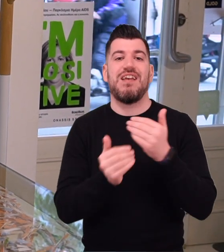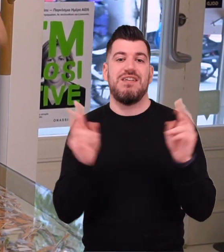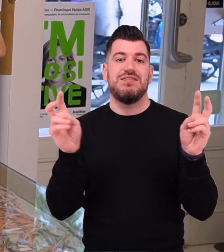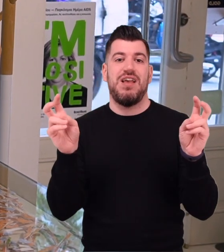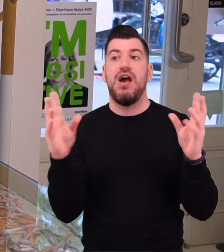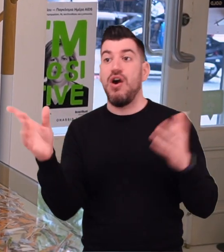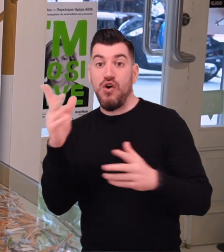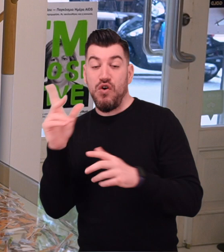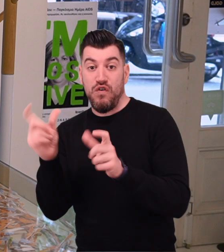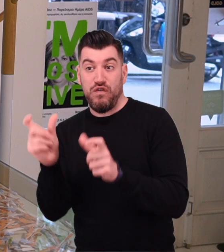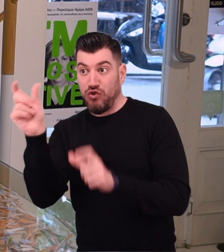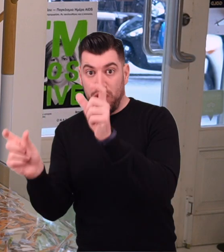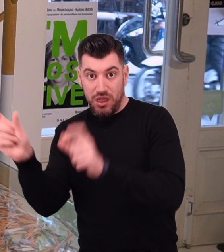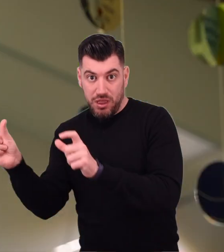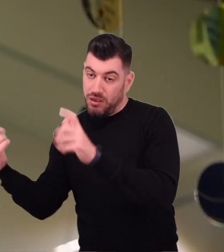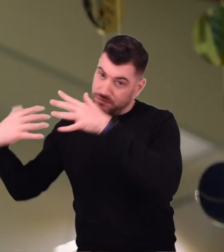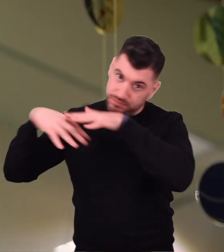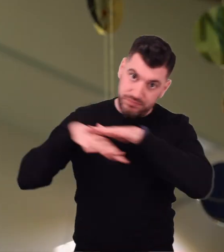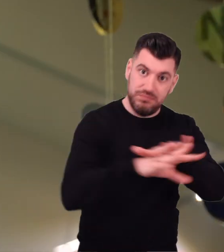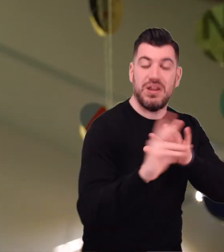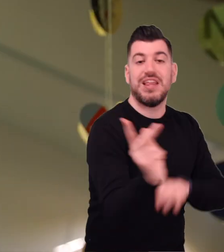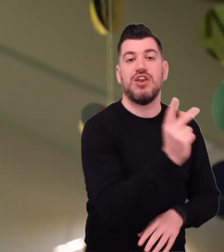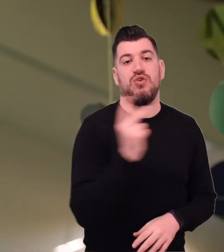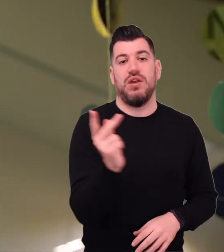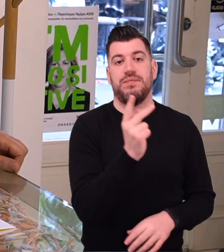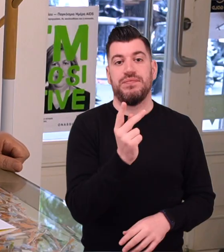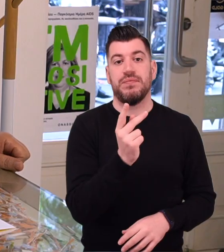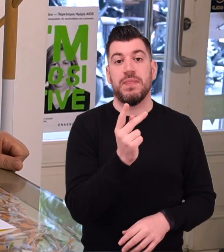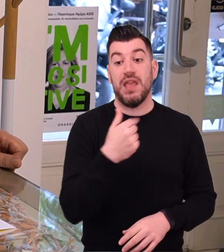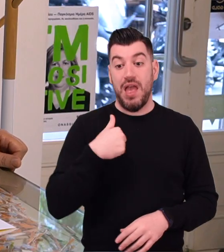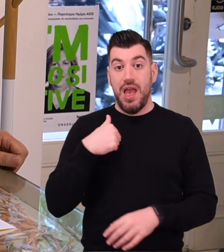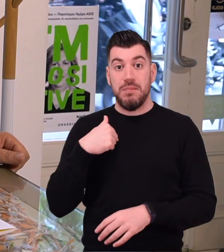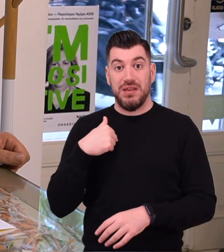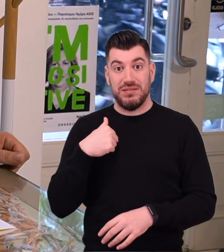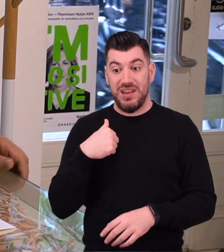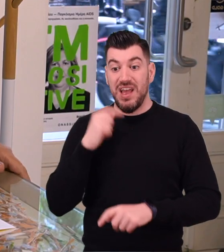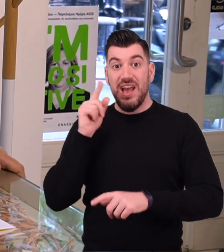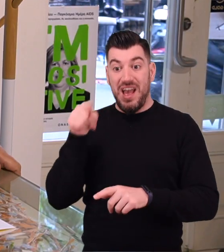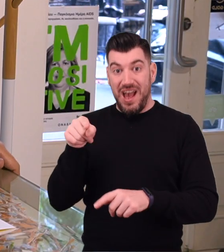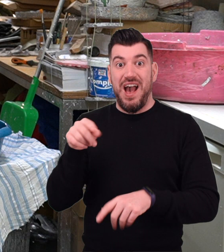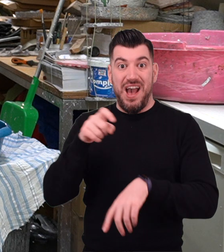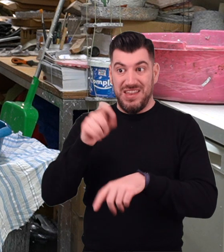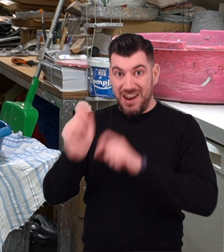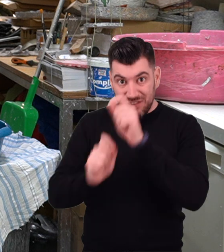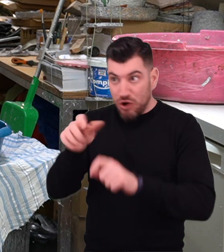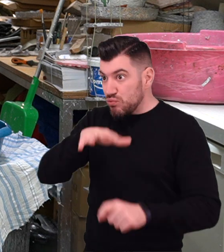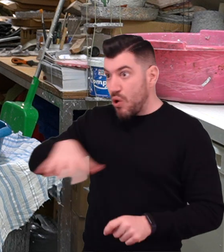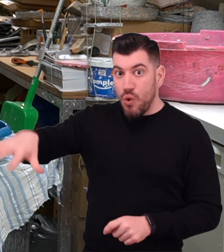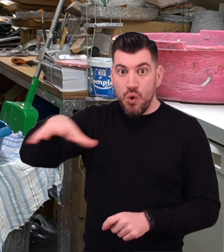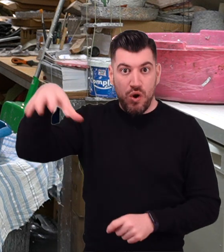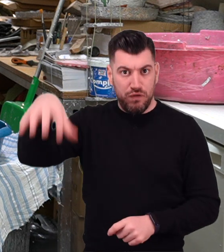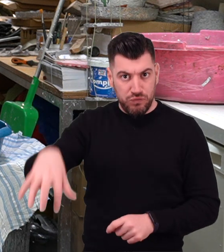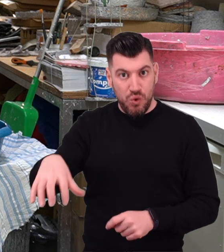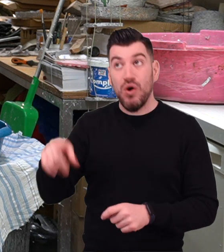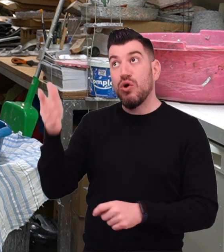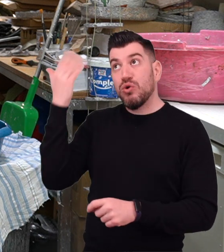φτωχό άνθρωπο με την υπόλοιπη κοινωνία. Και για να φτάσουμε εδώ στο χώρο που μας φιλοξενεί αυτή τη στιγμή, στη σχεδία από την πρώτη μέρα